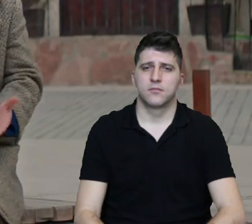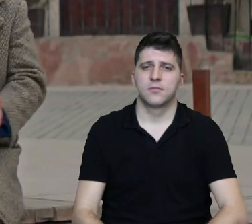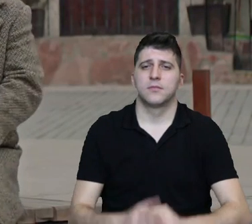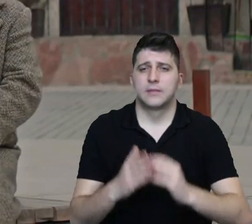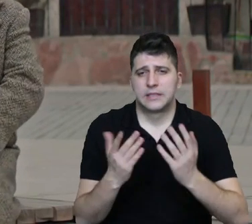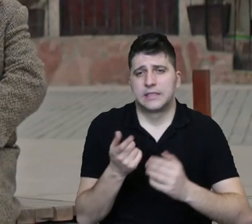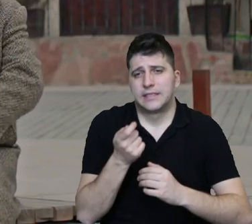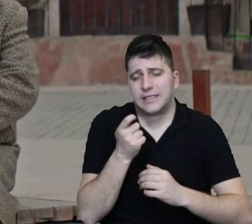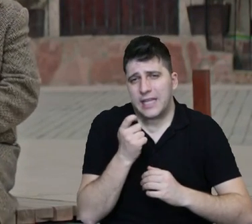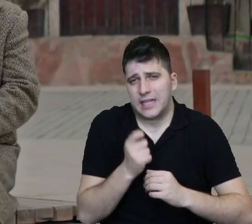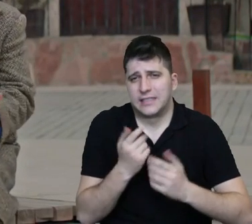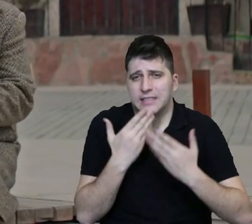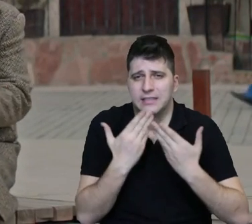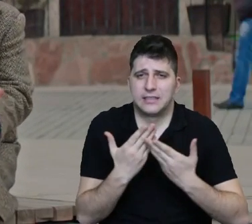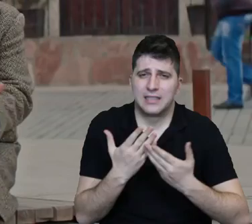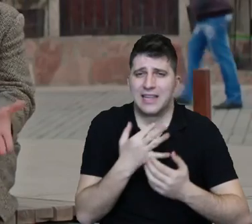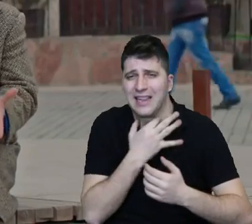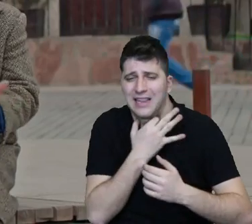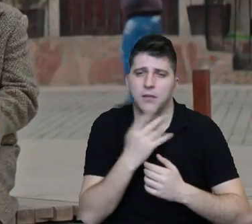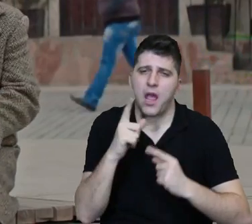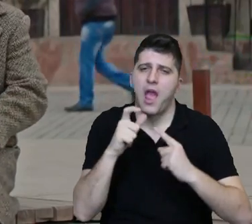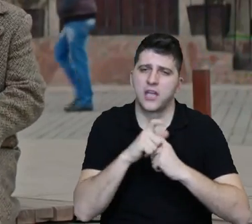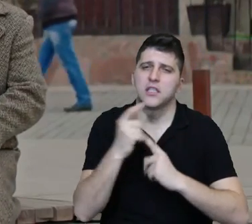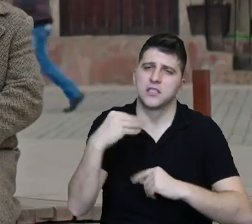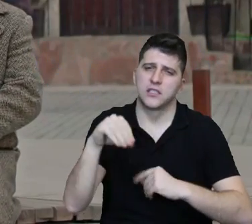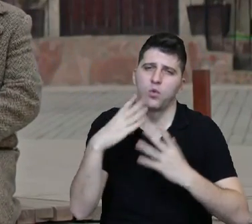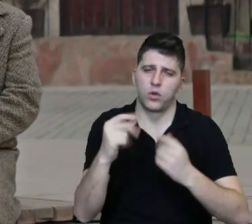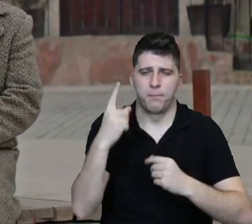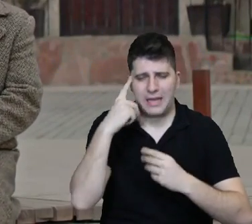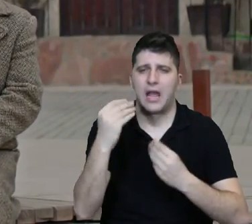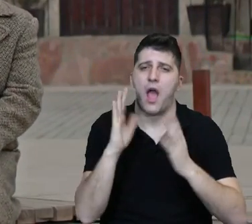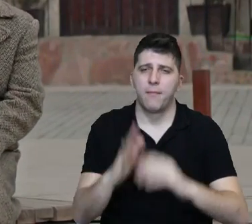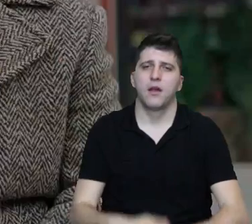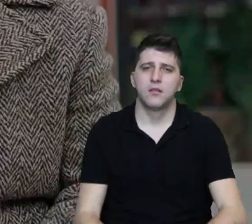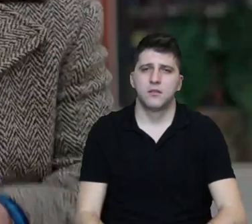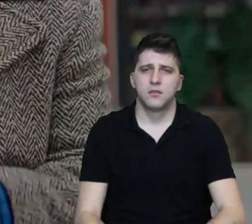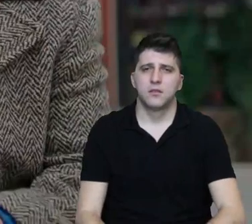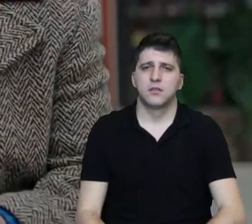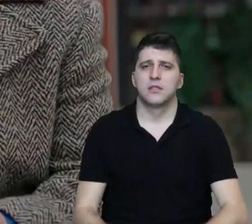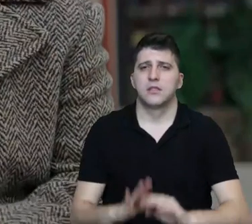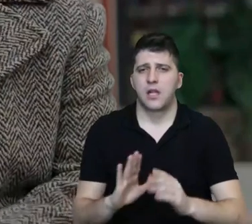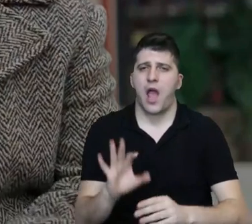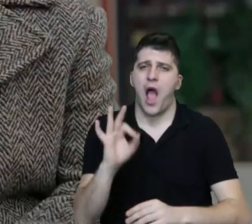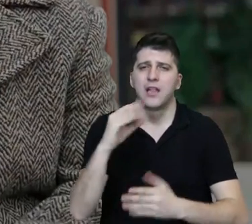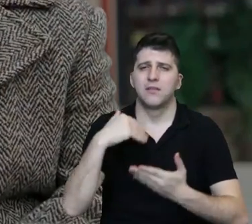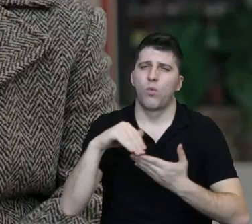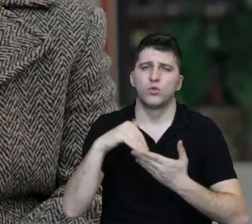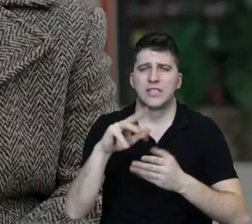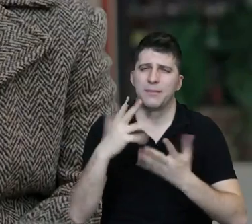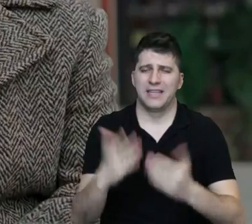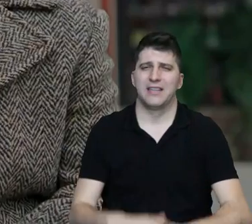Yani gerçi öyle sıkışırsam gene Ejder'e satabilirim bu bilgiyi ama yani böyle altın bozdurmak gibi.